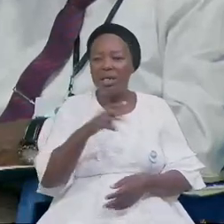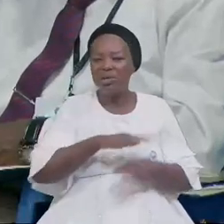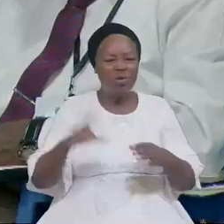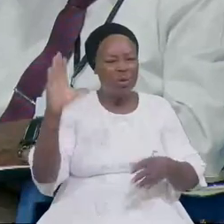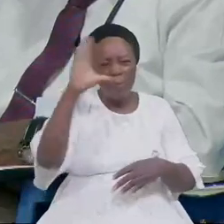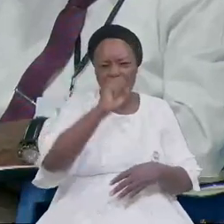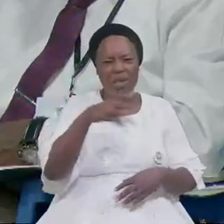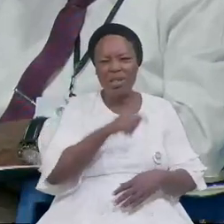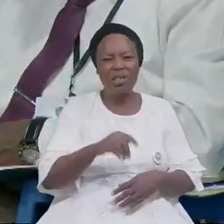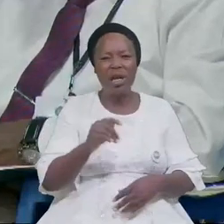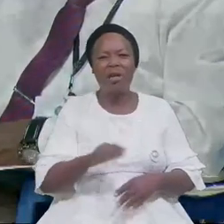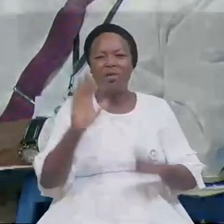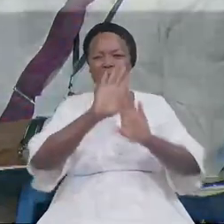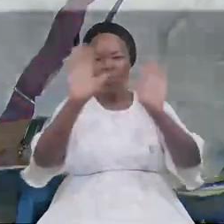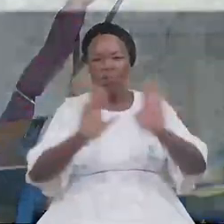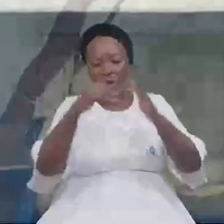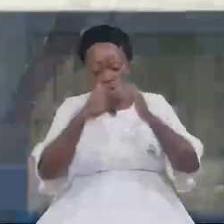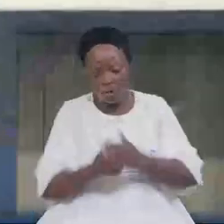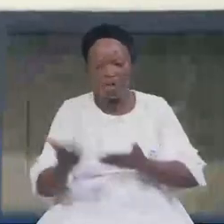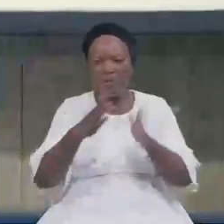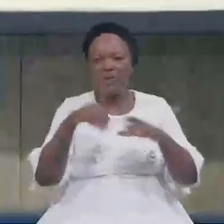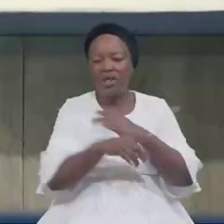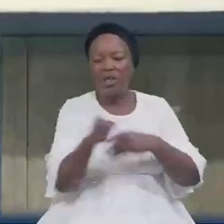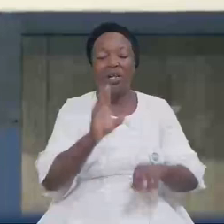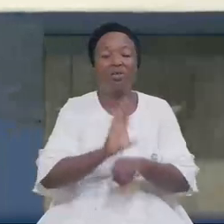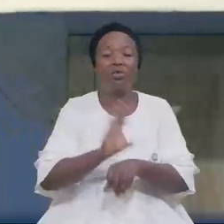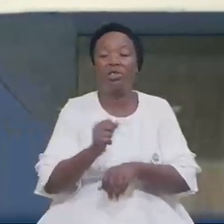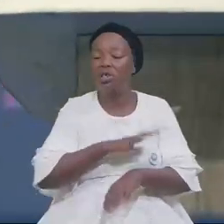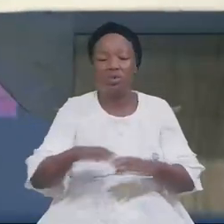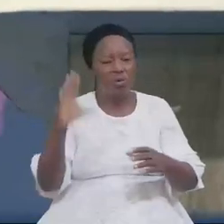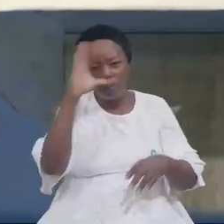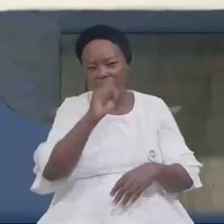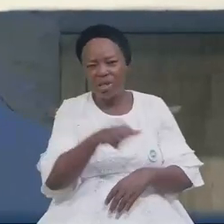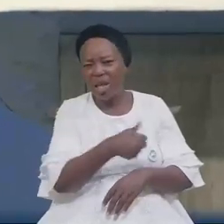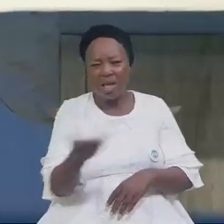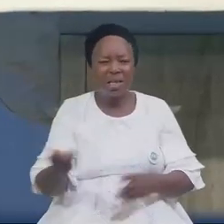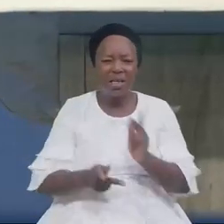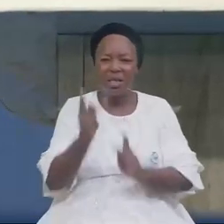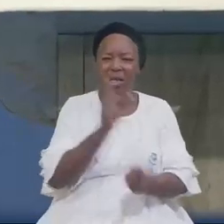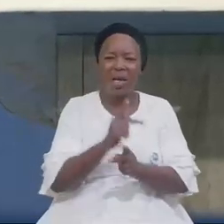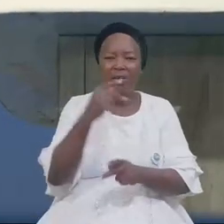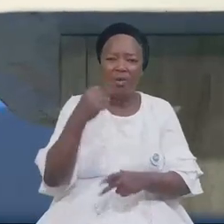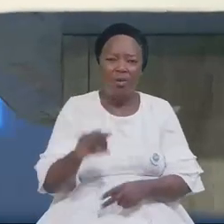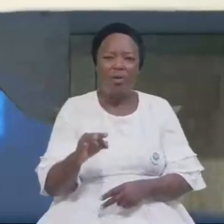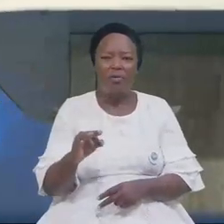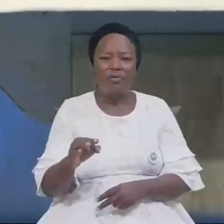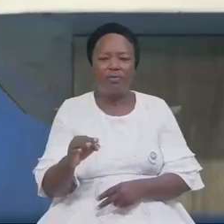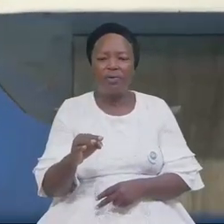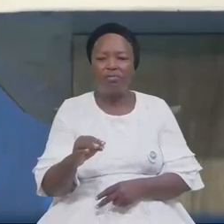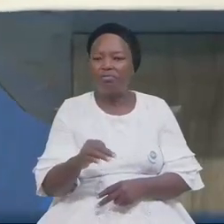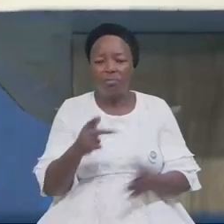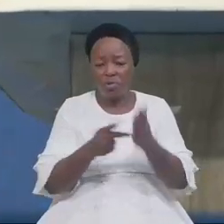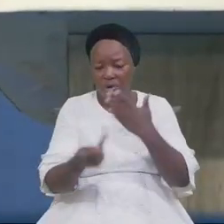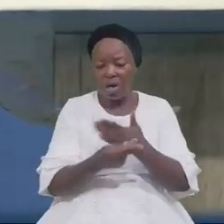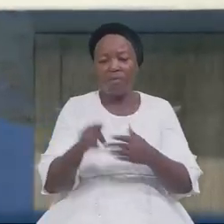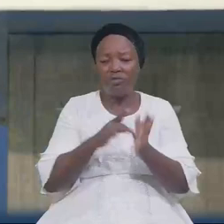elles ne manquent pas, ne ratent pas le culte dominical à leur église, et ils ne ratent pas les